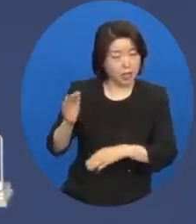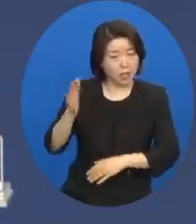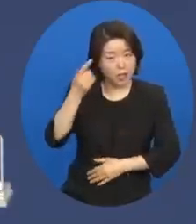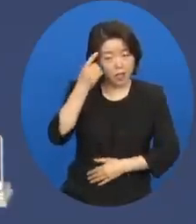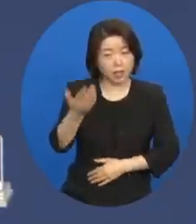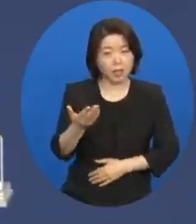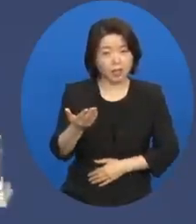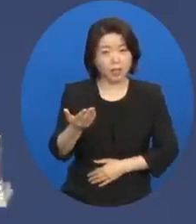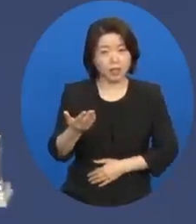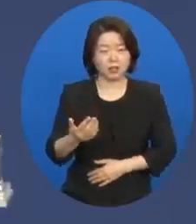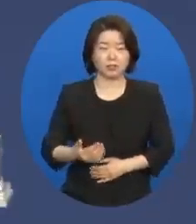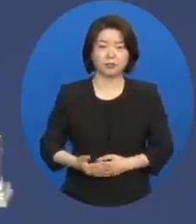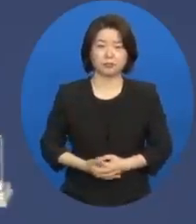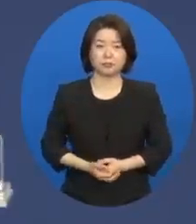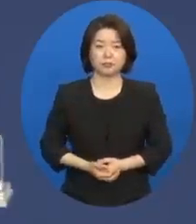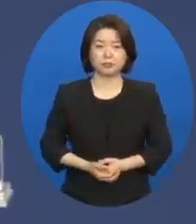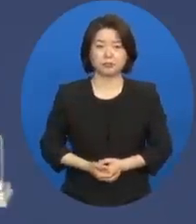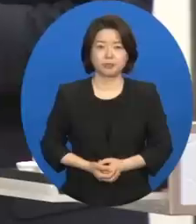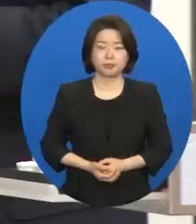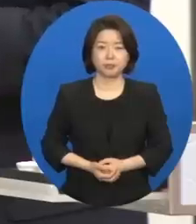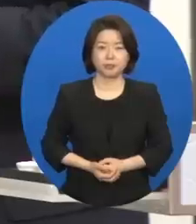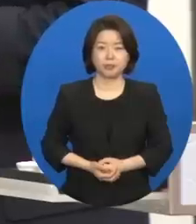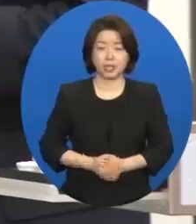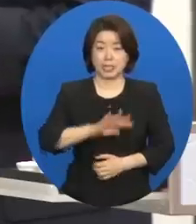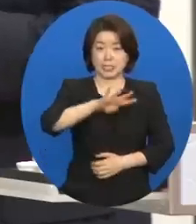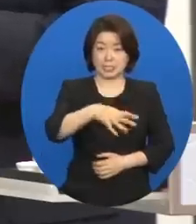하는 질문이에요.